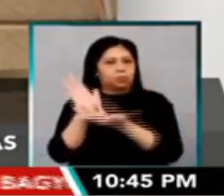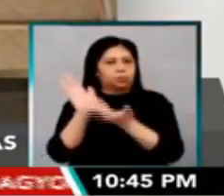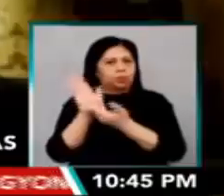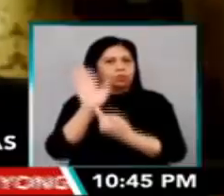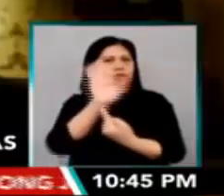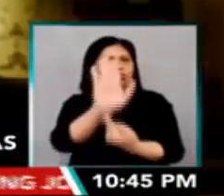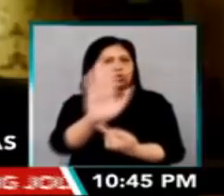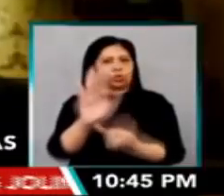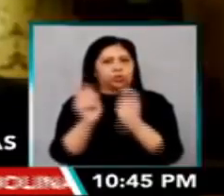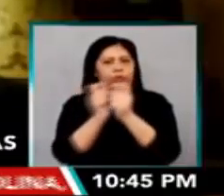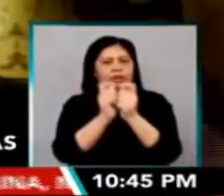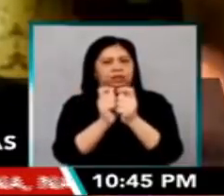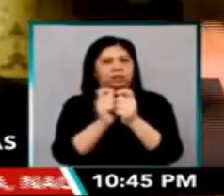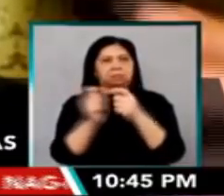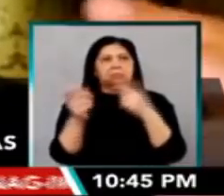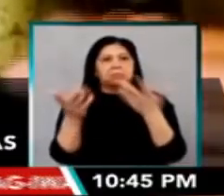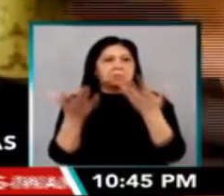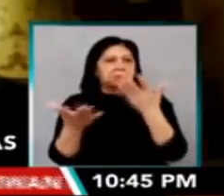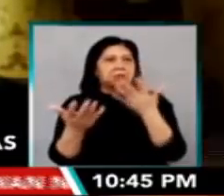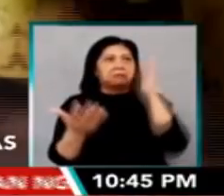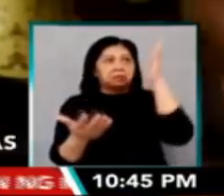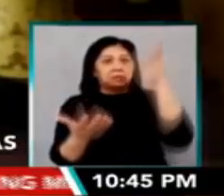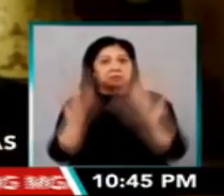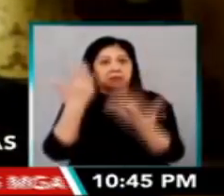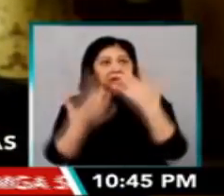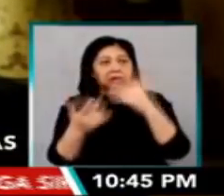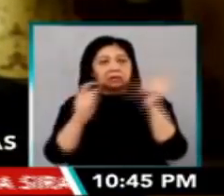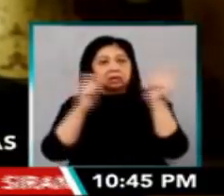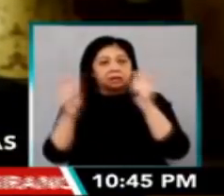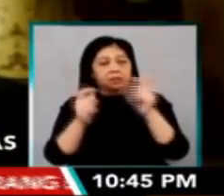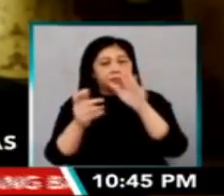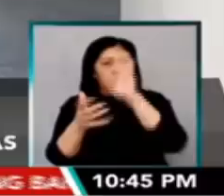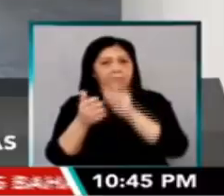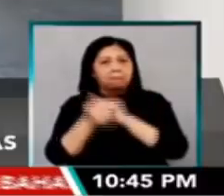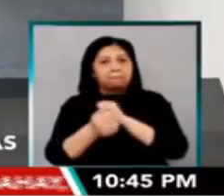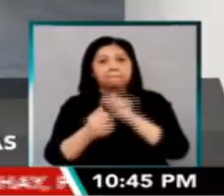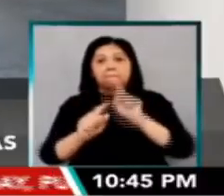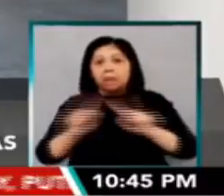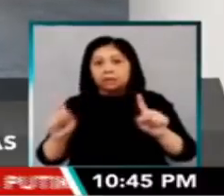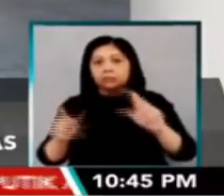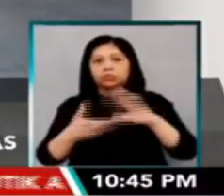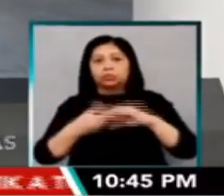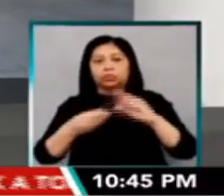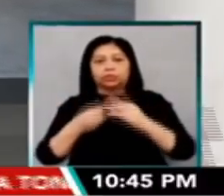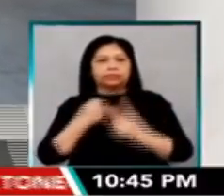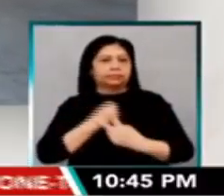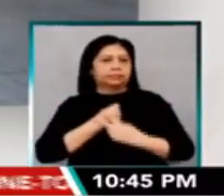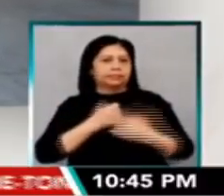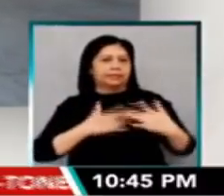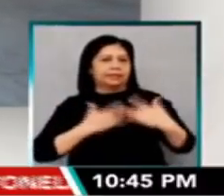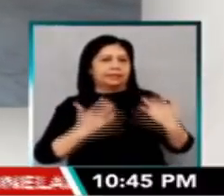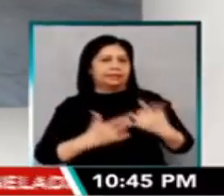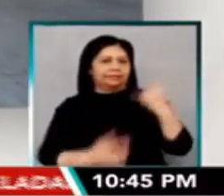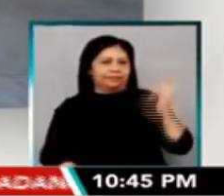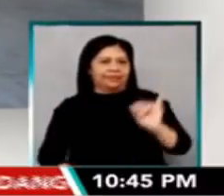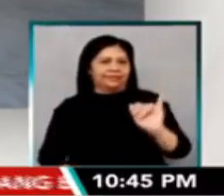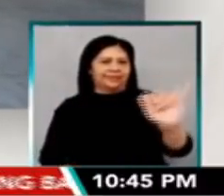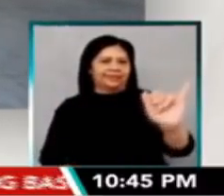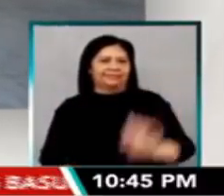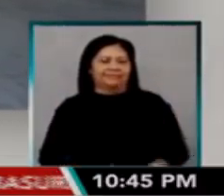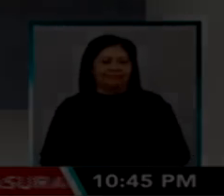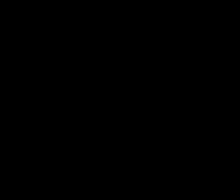fire might take away the building, but the stories will remain in our heart forever. Bernadette Reyes, GMA News.